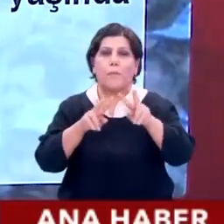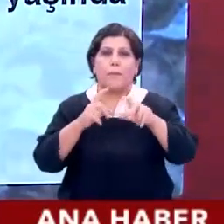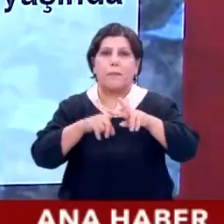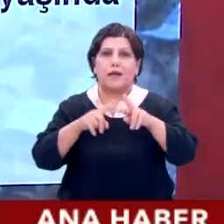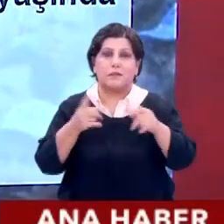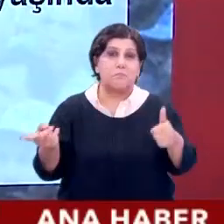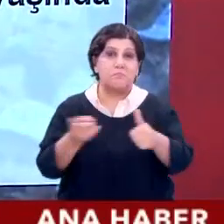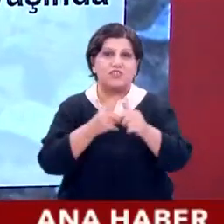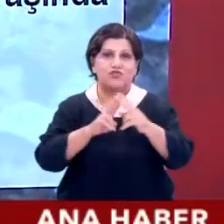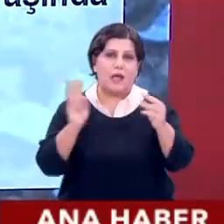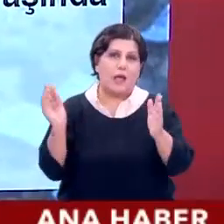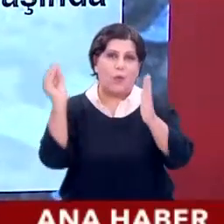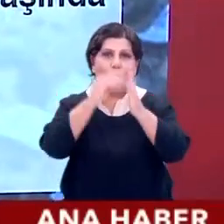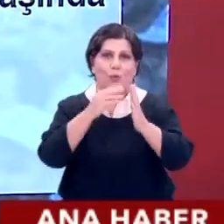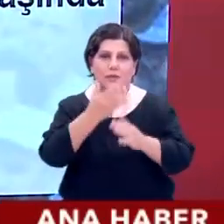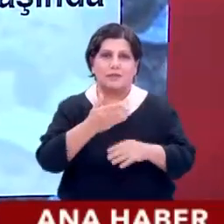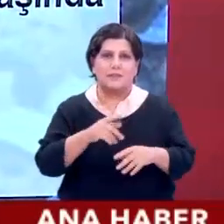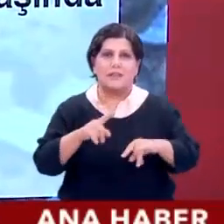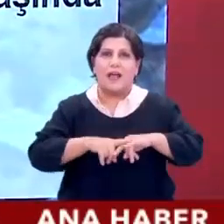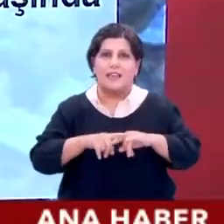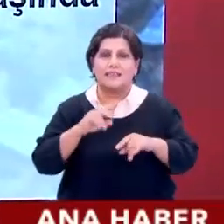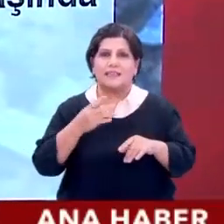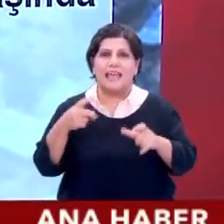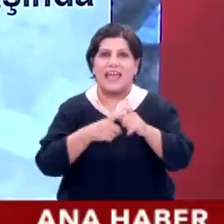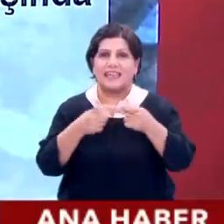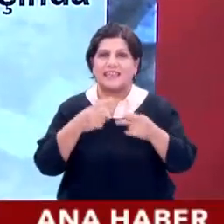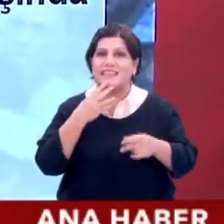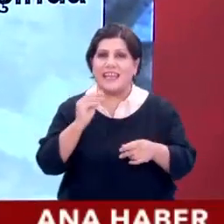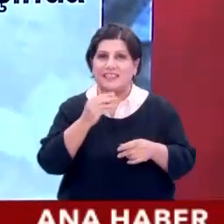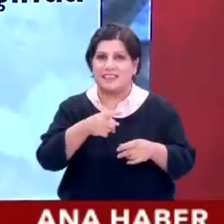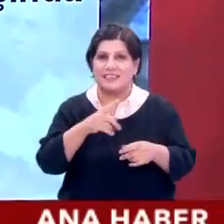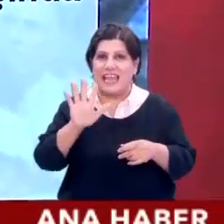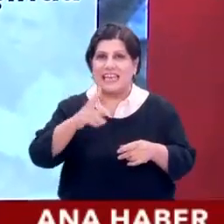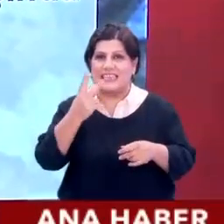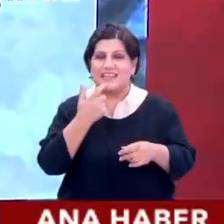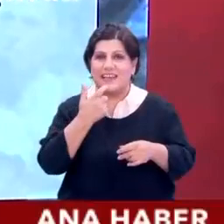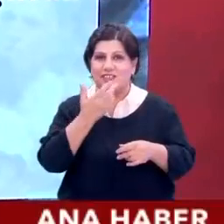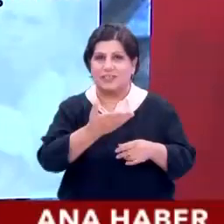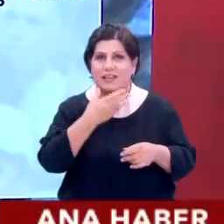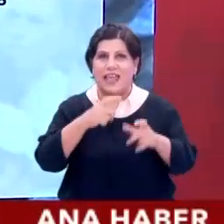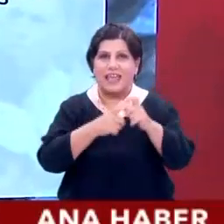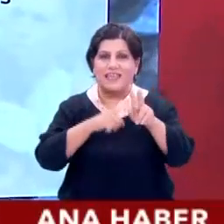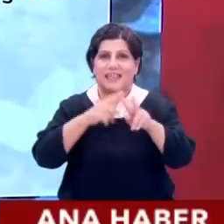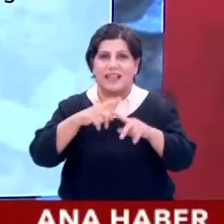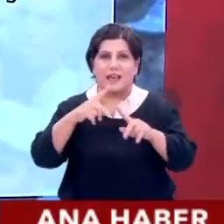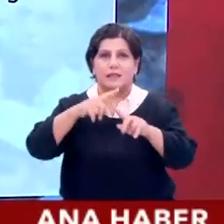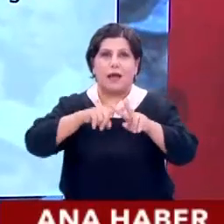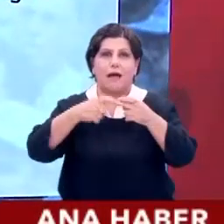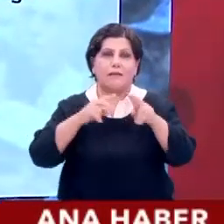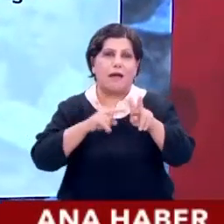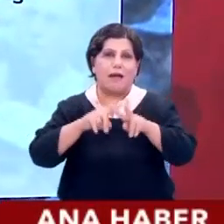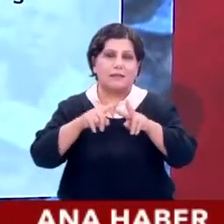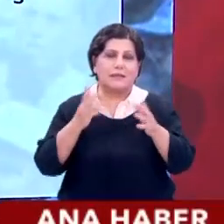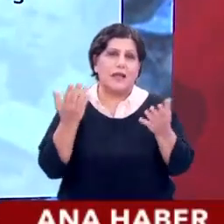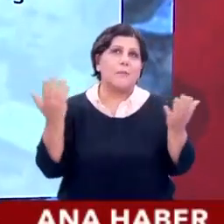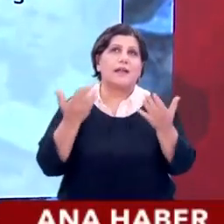birinci Sıraya koydum Halit Ergenç 52 yaşında eyt'li Kader taşımız Tarkan Aman abi